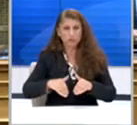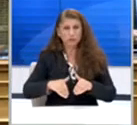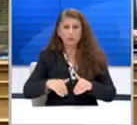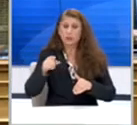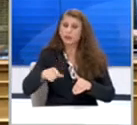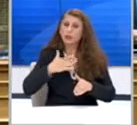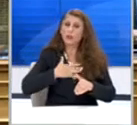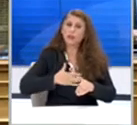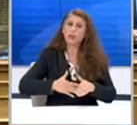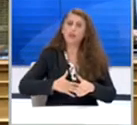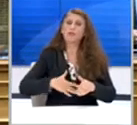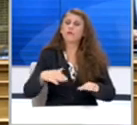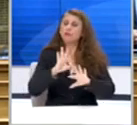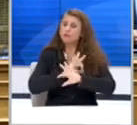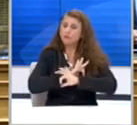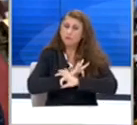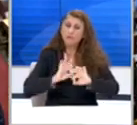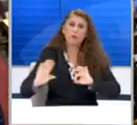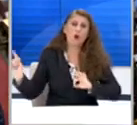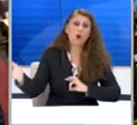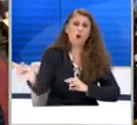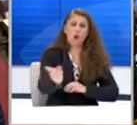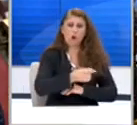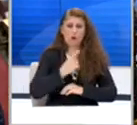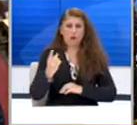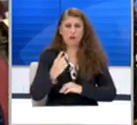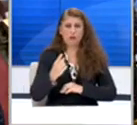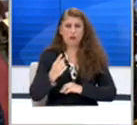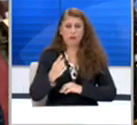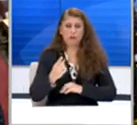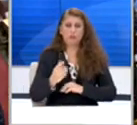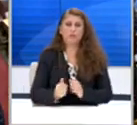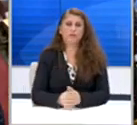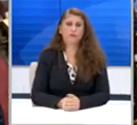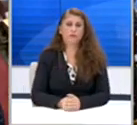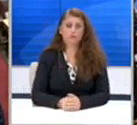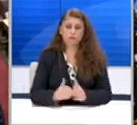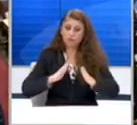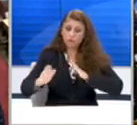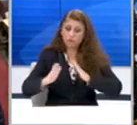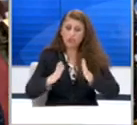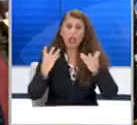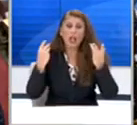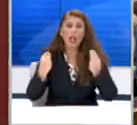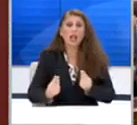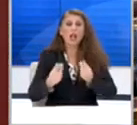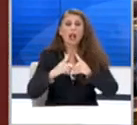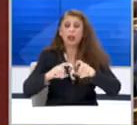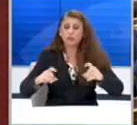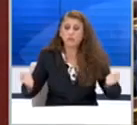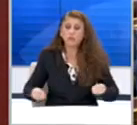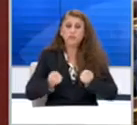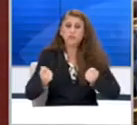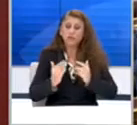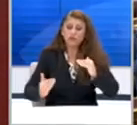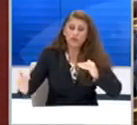σε διαβεβαιούστε. Είναι αφροντίζωση καλών έργων